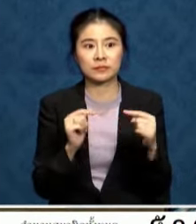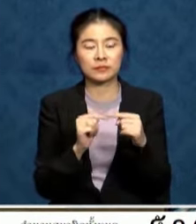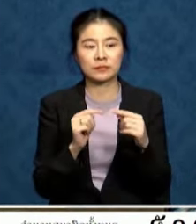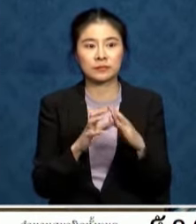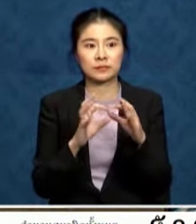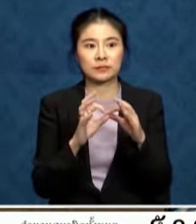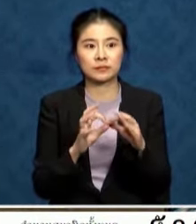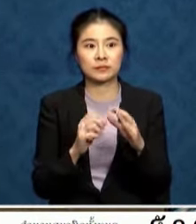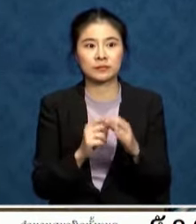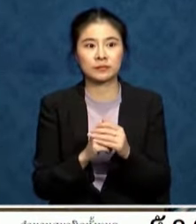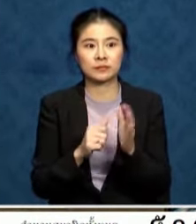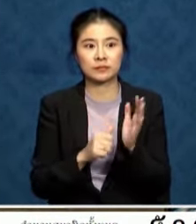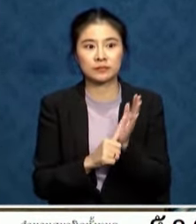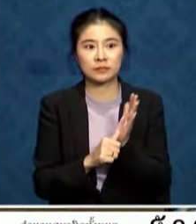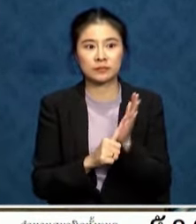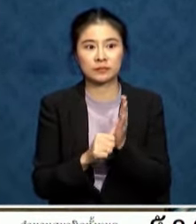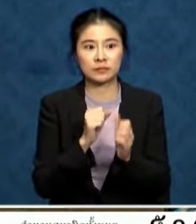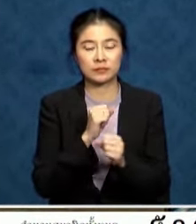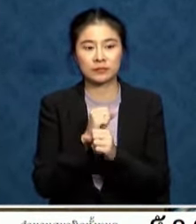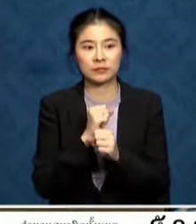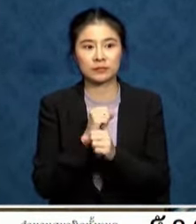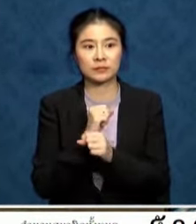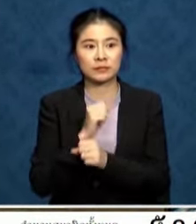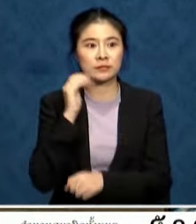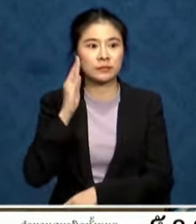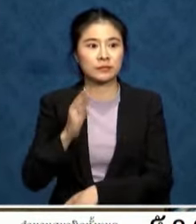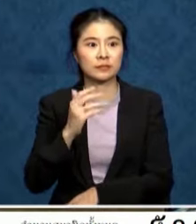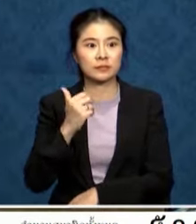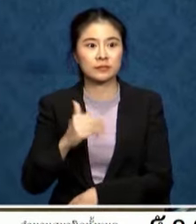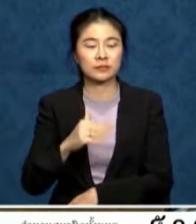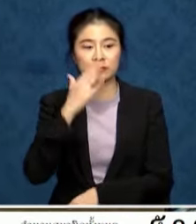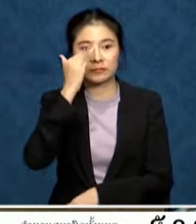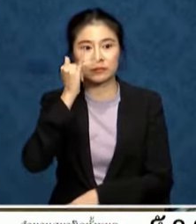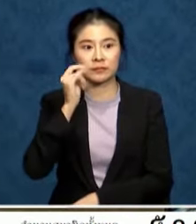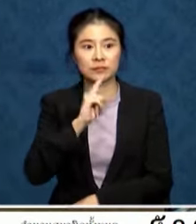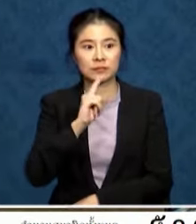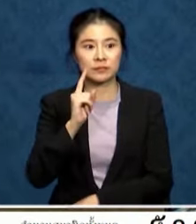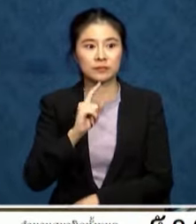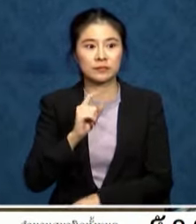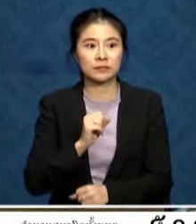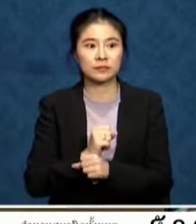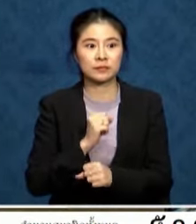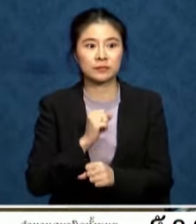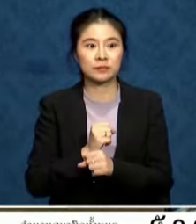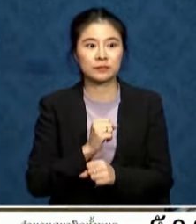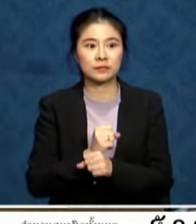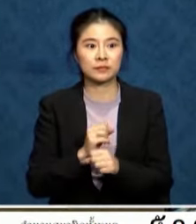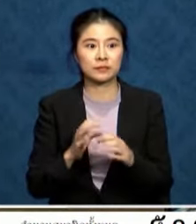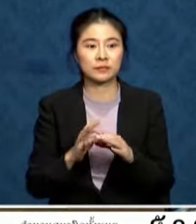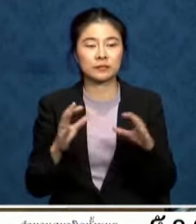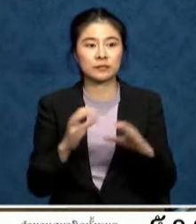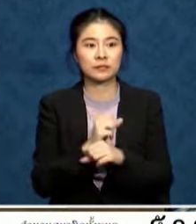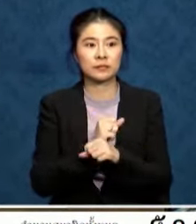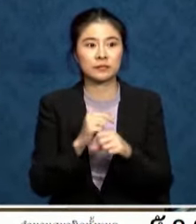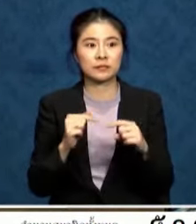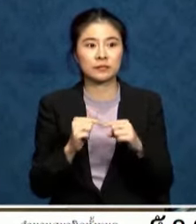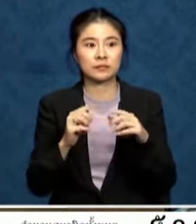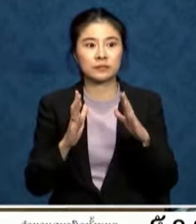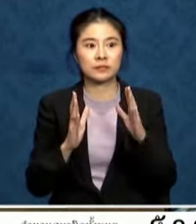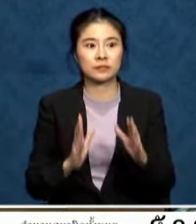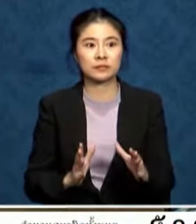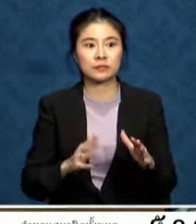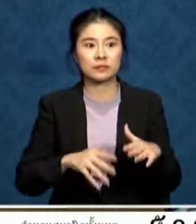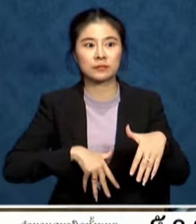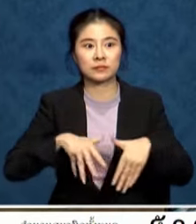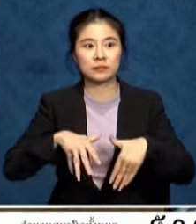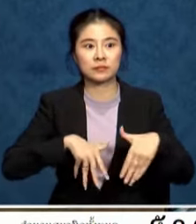ธรรมนูญกันไปได้อีกยาวนานมากเนื่องจากจะมีการสรุปว่าประชาชนทั่ว